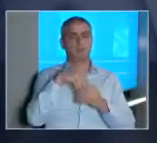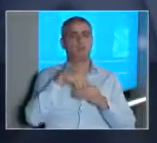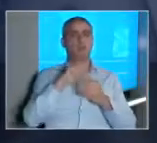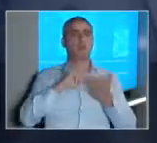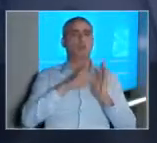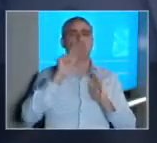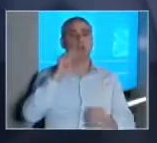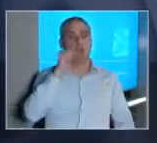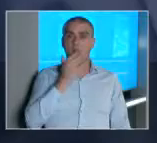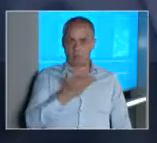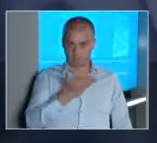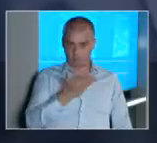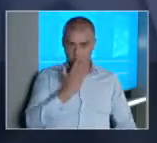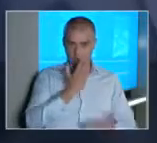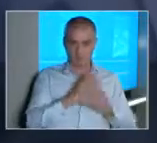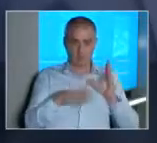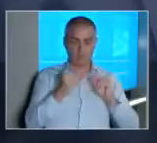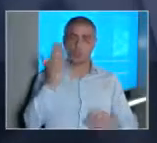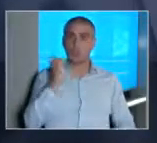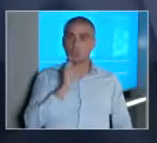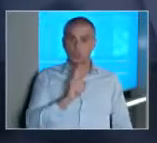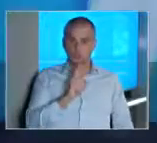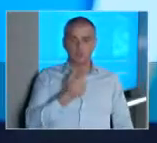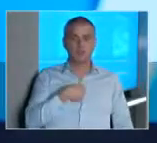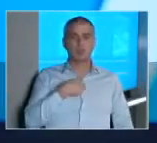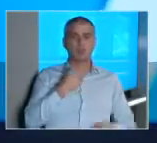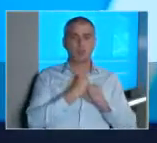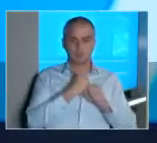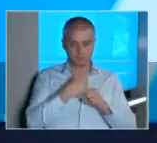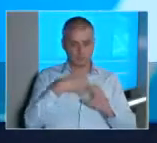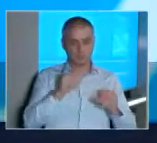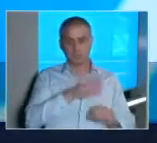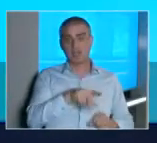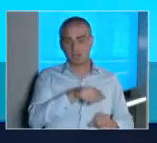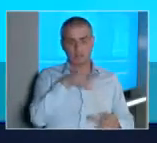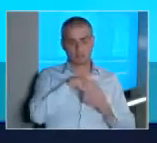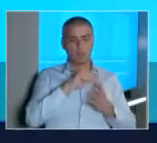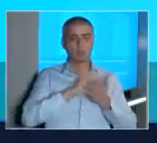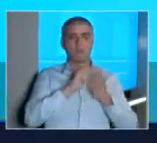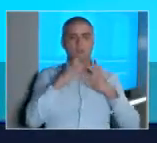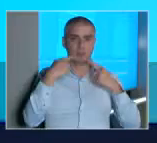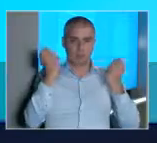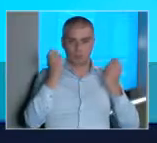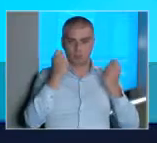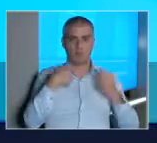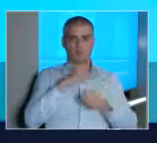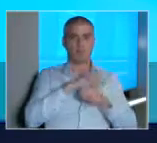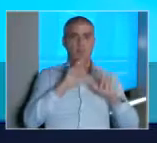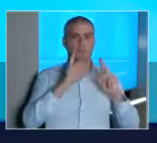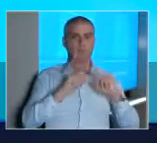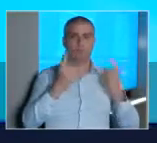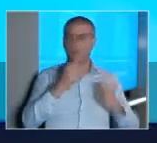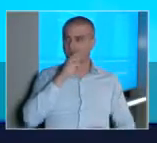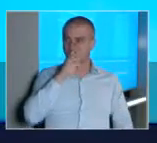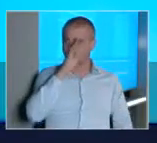של כחול לבן, זה מופיע כבר מהבחירות הקודמות, ואנחנו נעשה את זה, ניקח את הגיל הרך לתוך משרד החינוך, וננהל אותו אחרת. עוזי